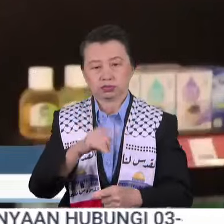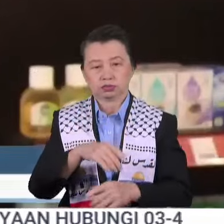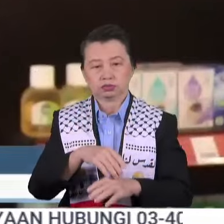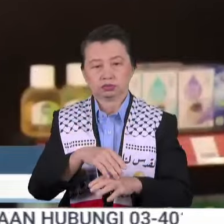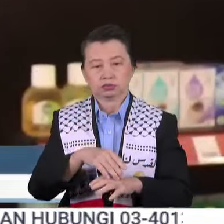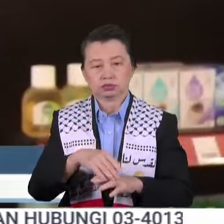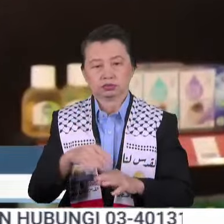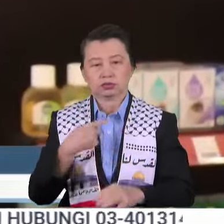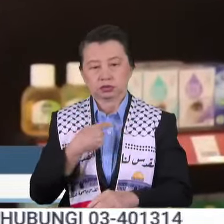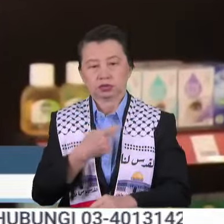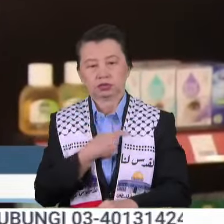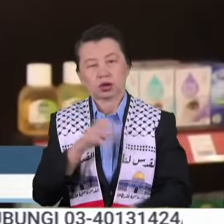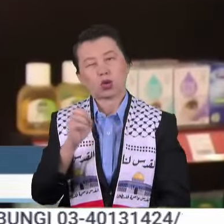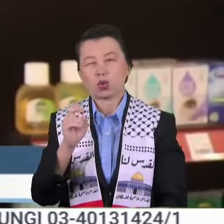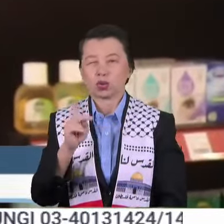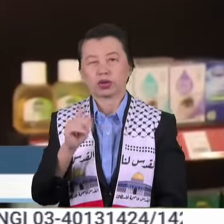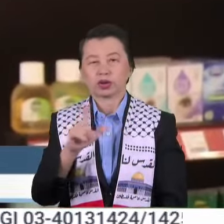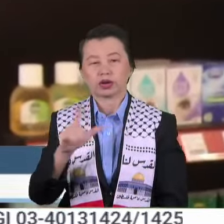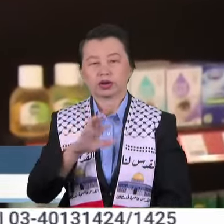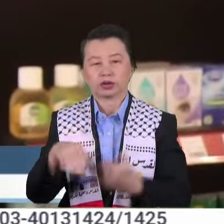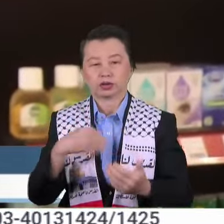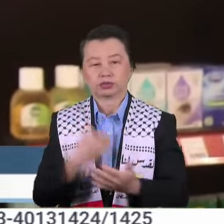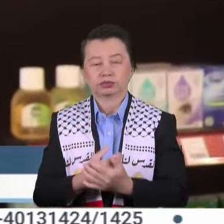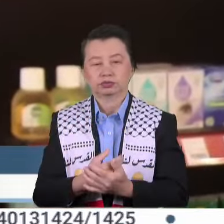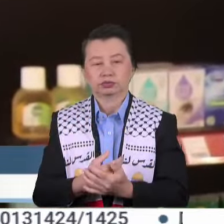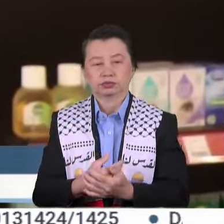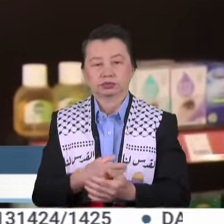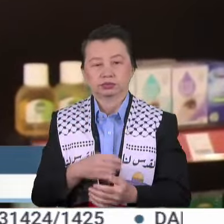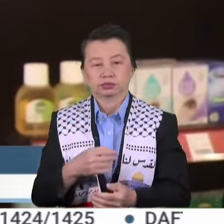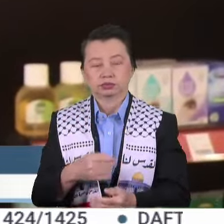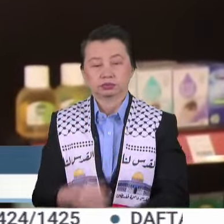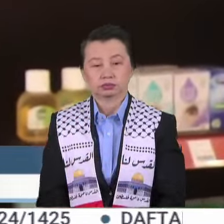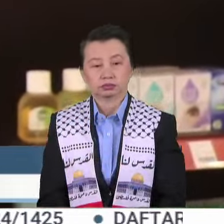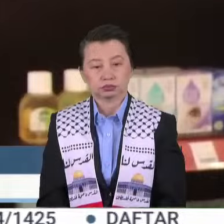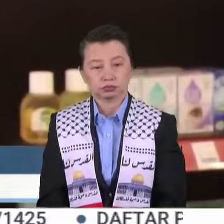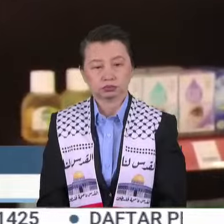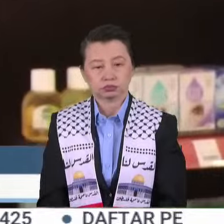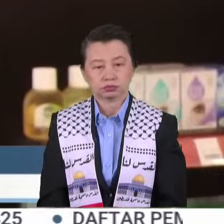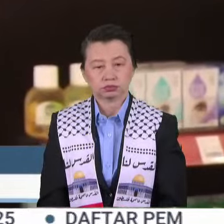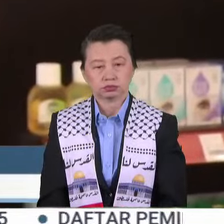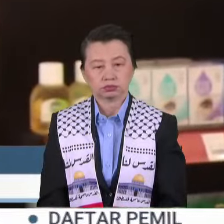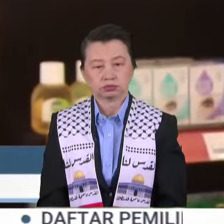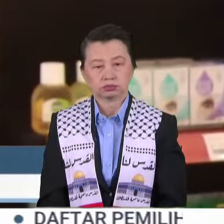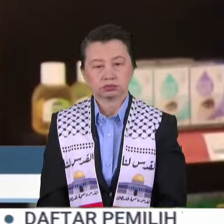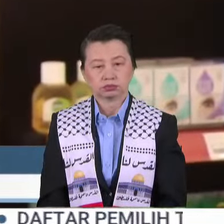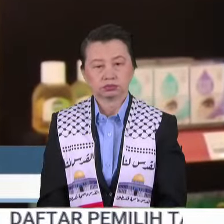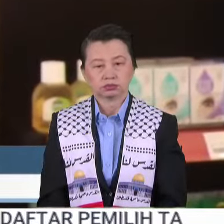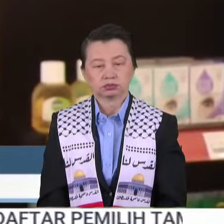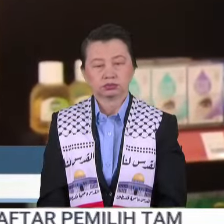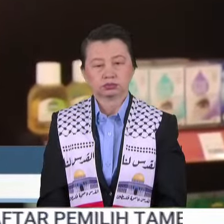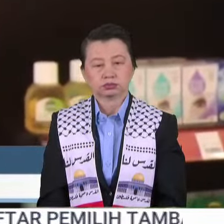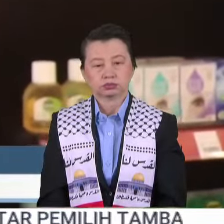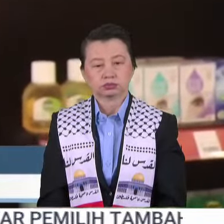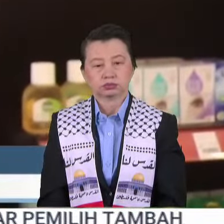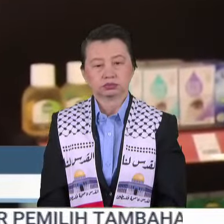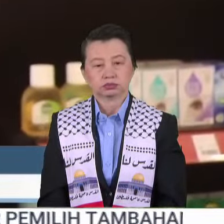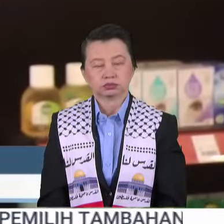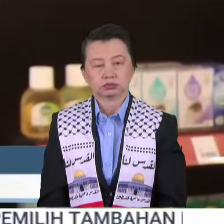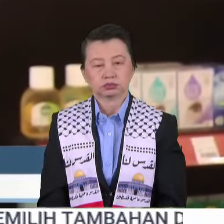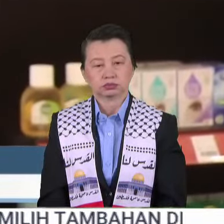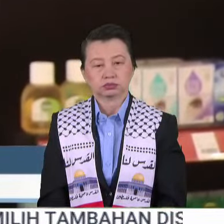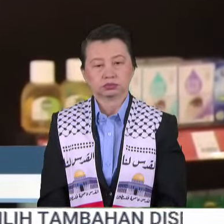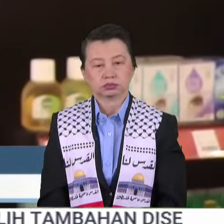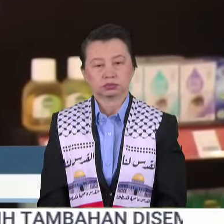perbincang. Kami nanggak okey lah, cuma ada certain netizen je yang macam ada ramai nak. Sidaknya si buang